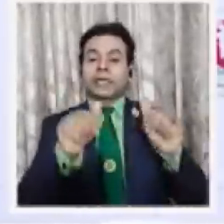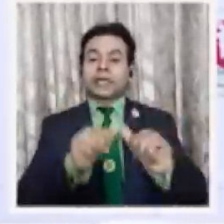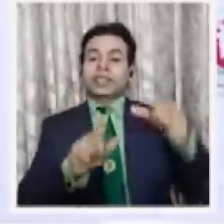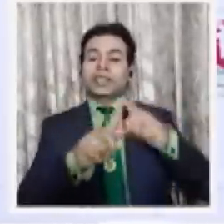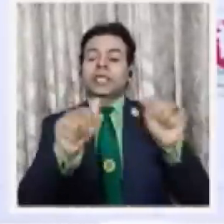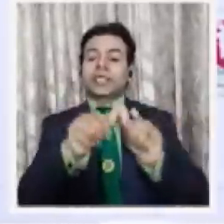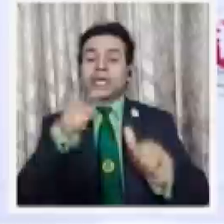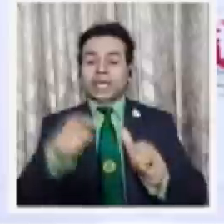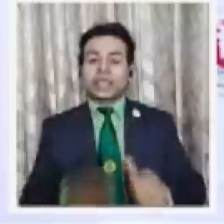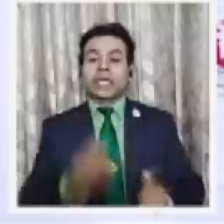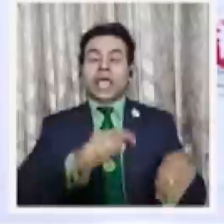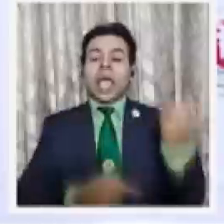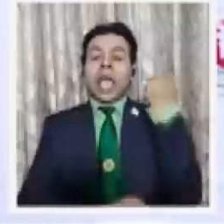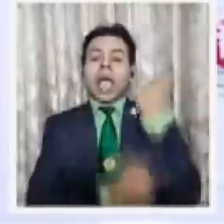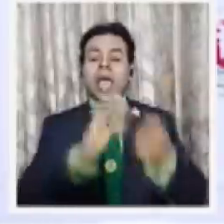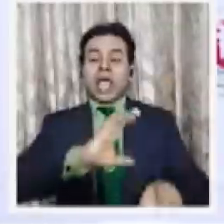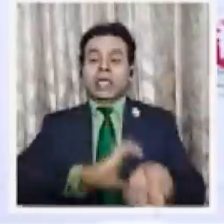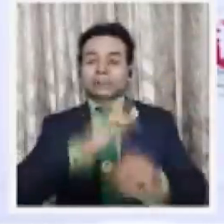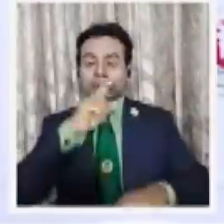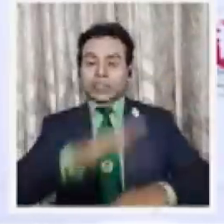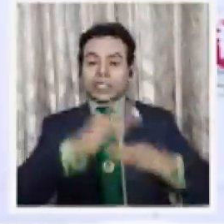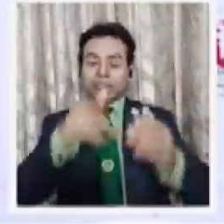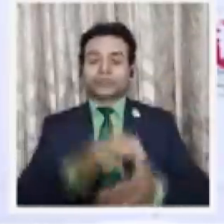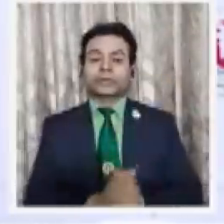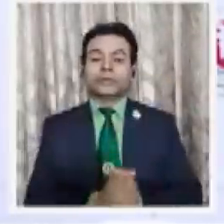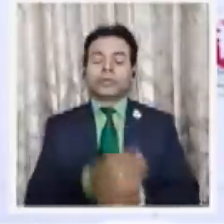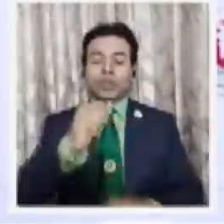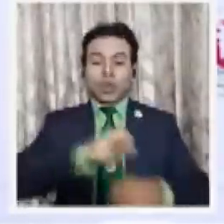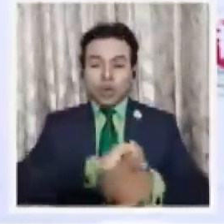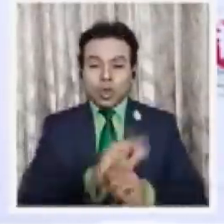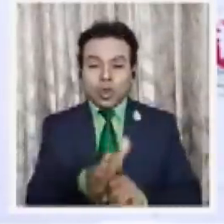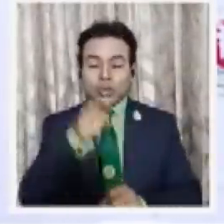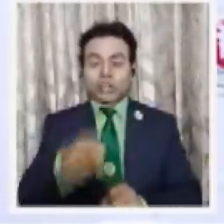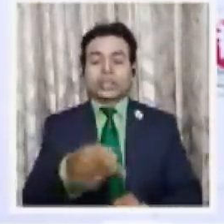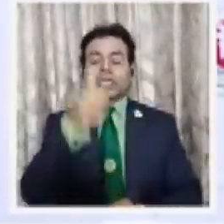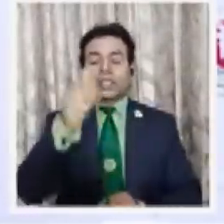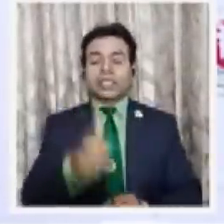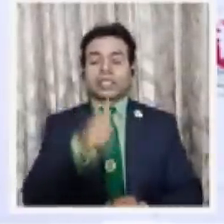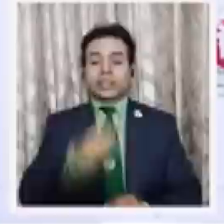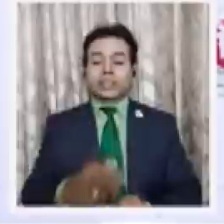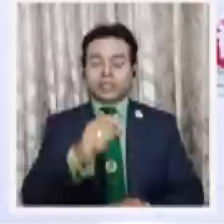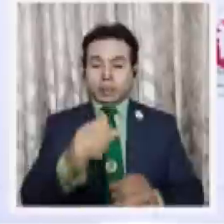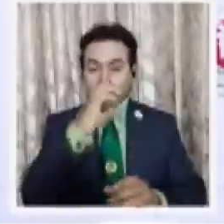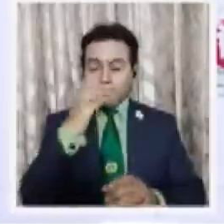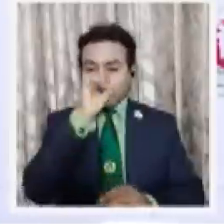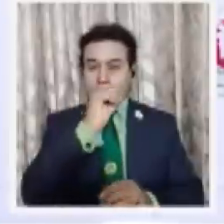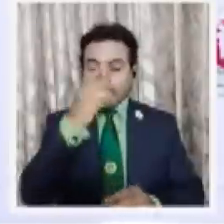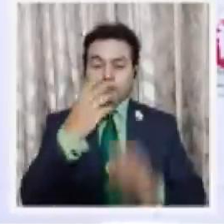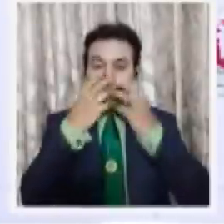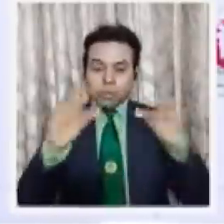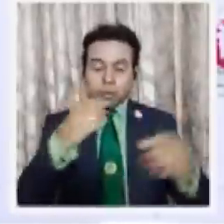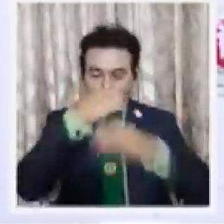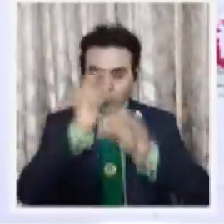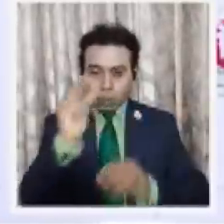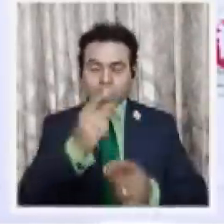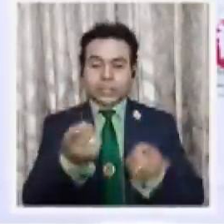এ বাংলাদেশ ইনস্টিটিউট অব ট্রপিক্যাল ইনফেকশাস ডিজিজেস বিআইটিআইডি এর করোনা ইউনিটে সেন্ট্রাল অক্সিজেন সিস্টেম